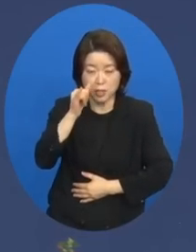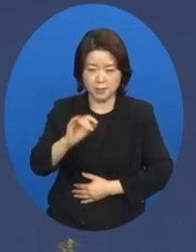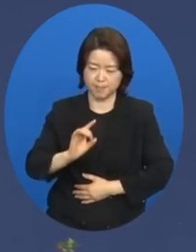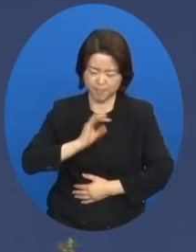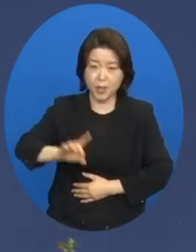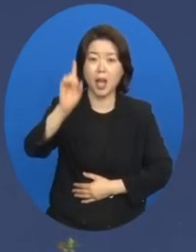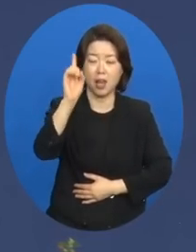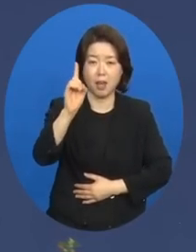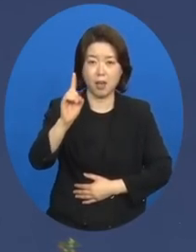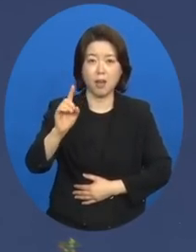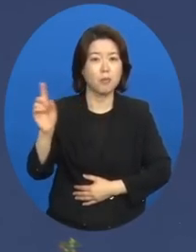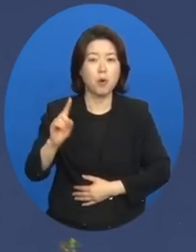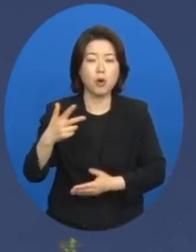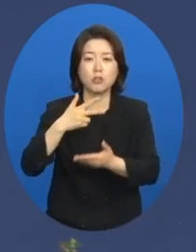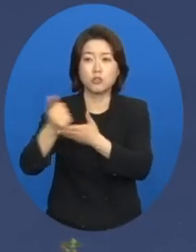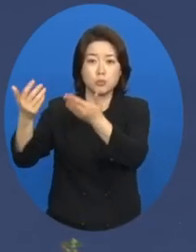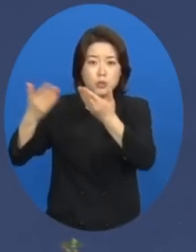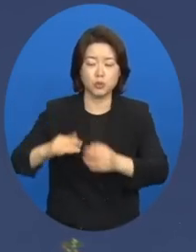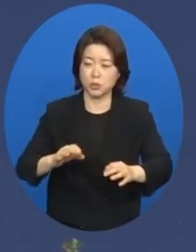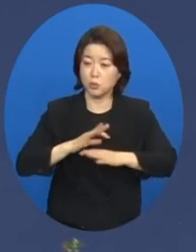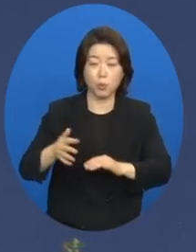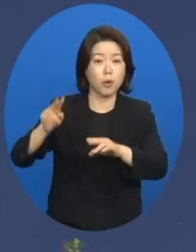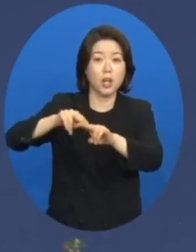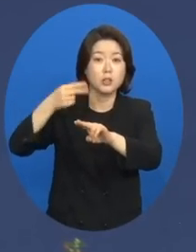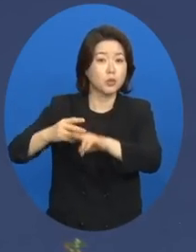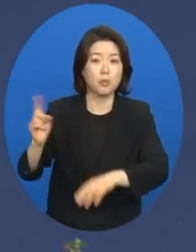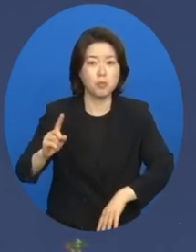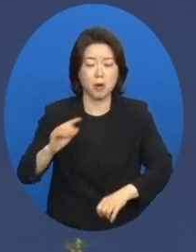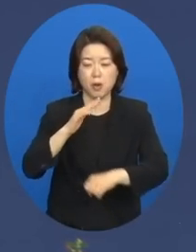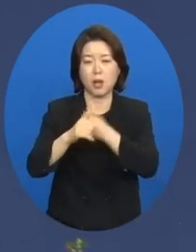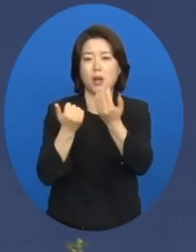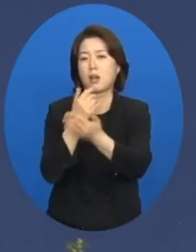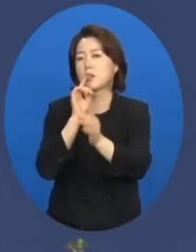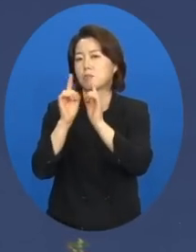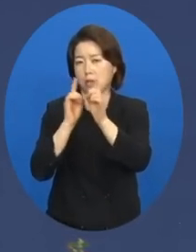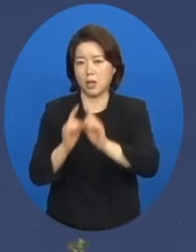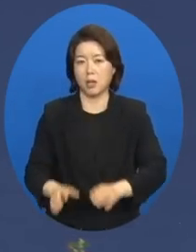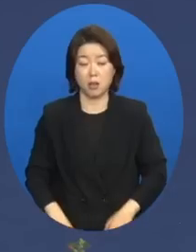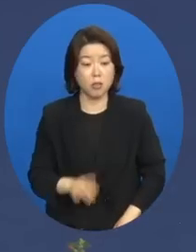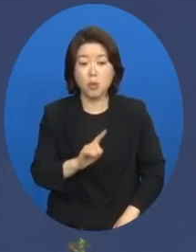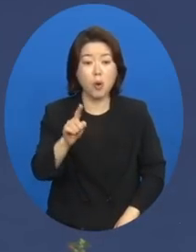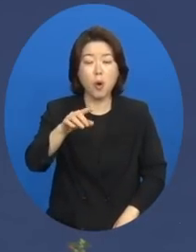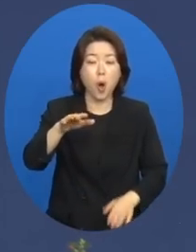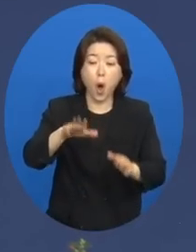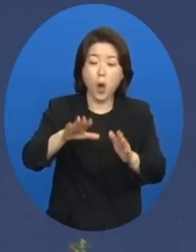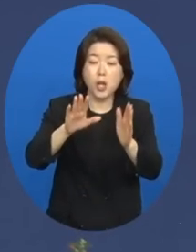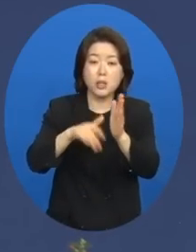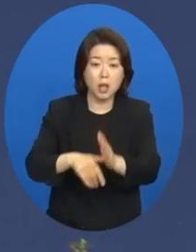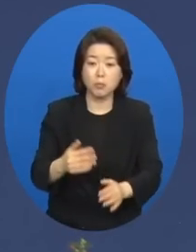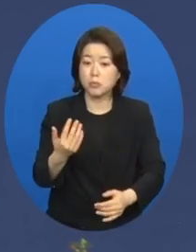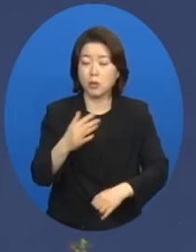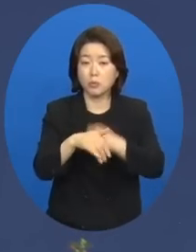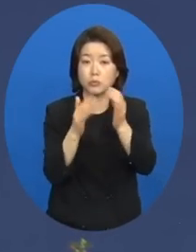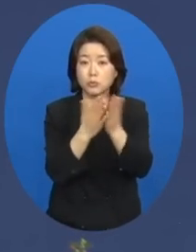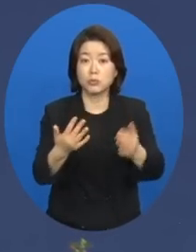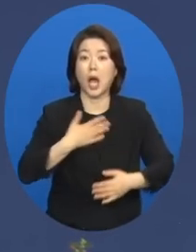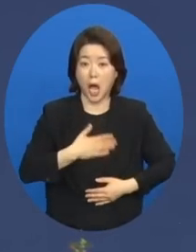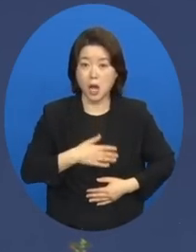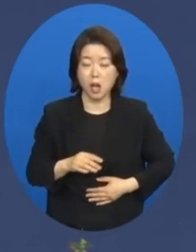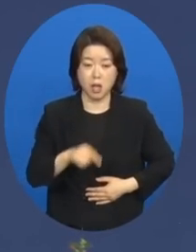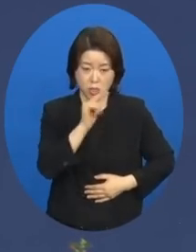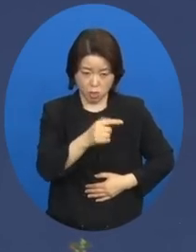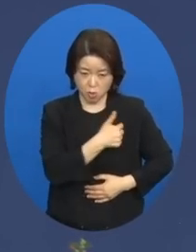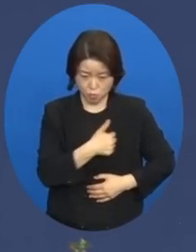가지 주님께서 주신 놀라운 선물이 뭐냐면 하나님의 말씀이에요. 너 어디서부터 성경을 알았나니 성경은 능히 너로